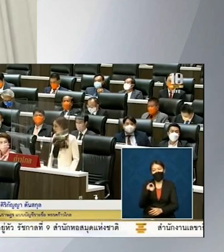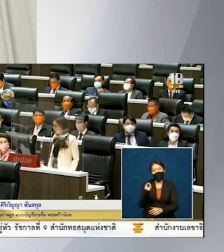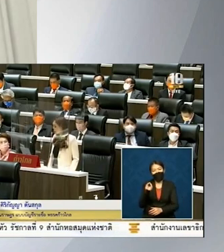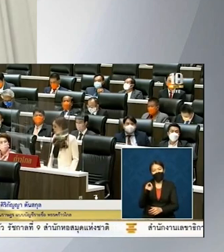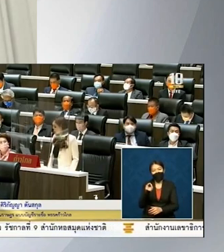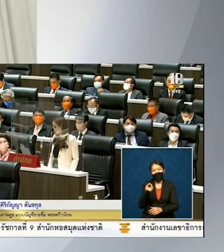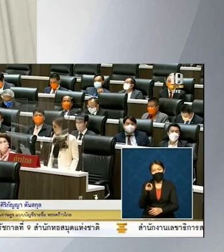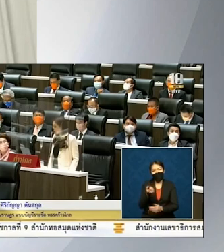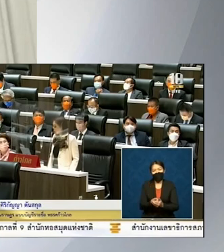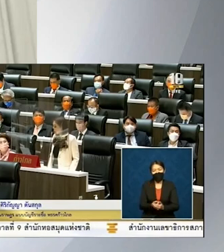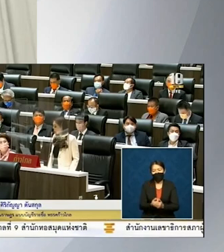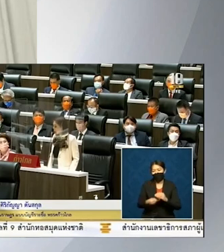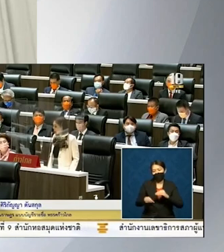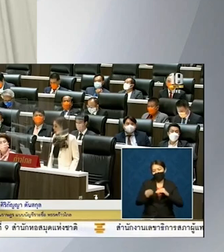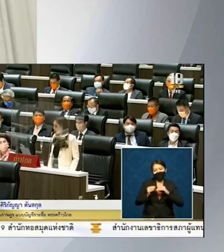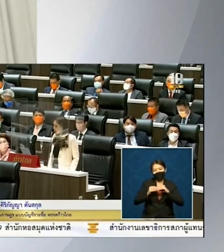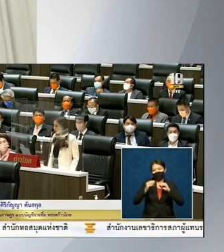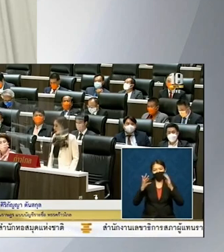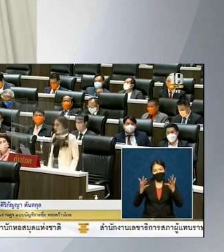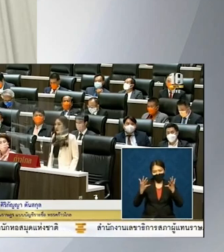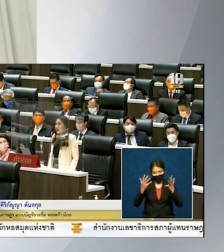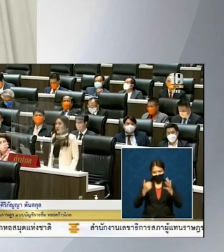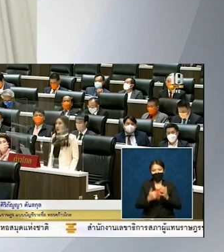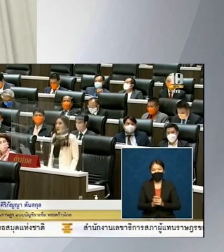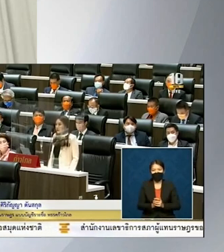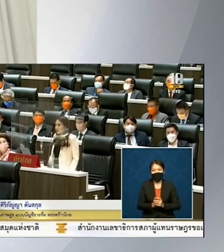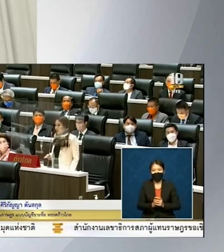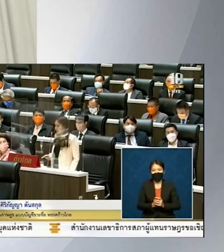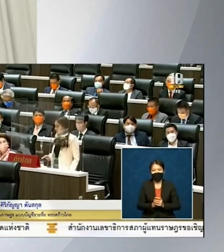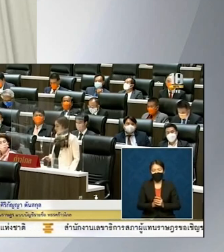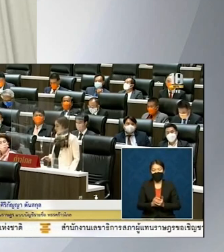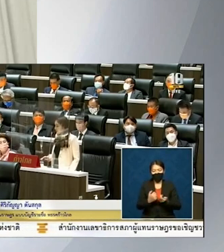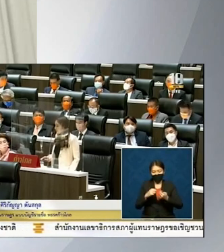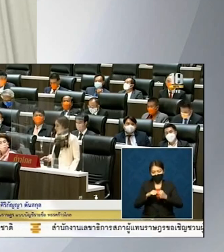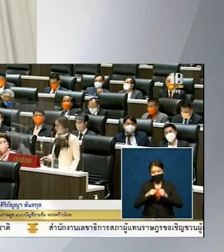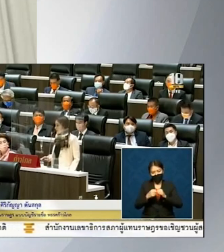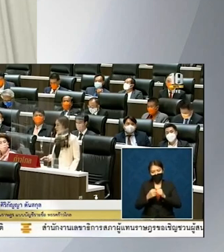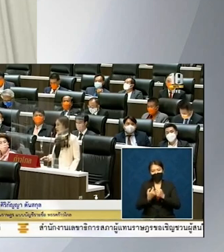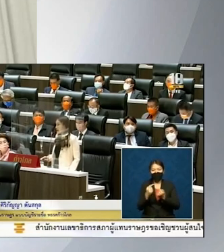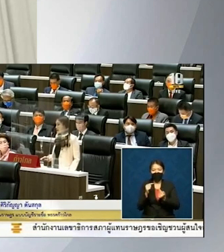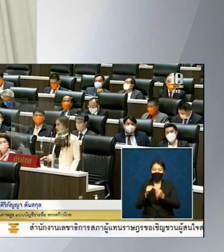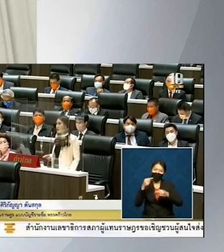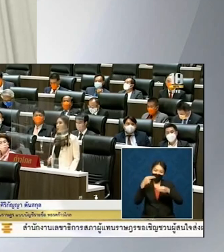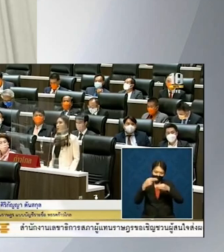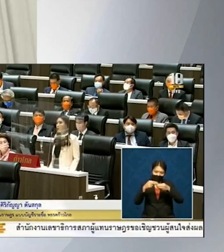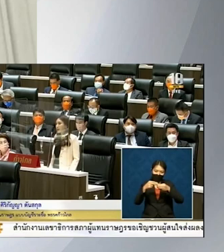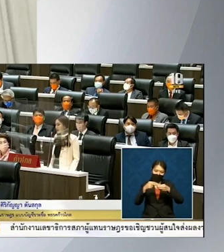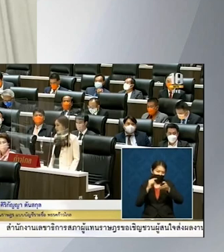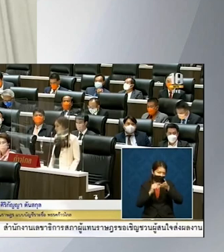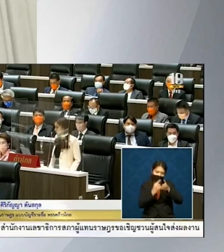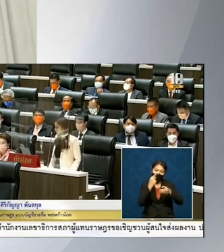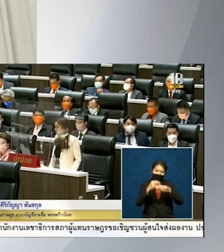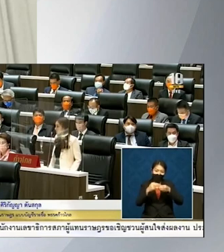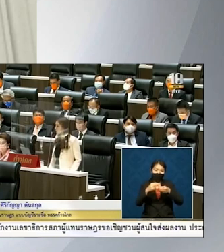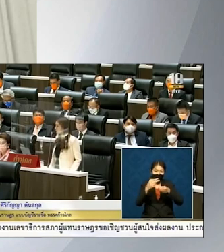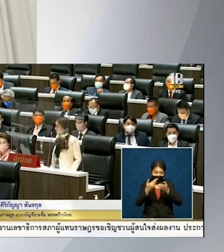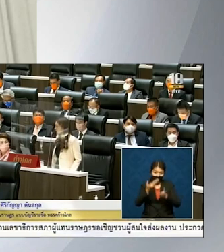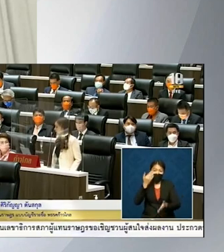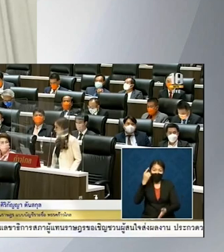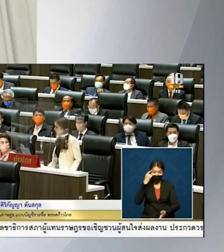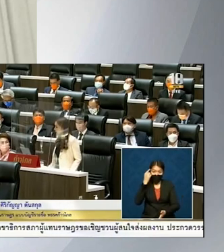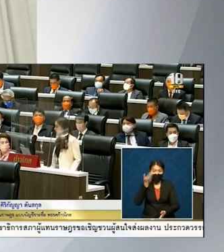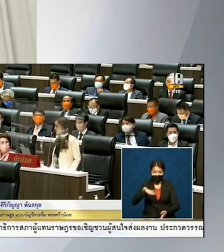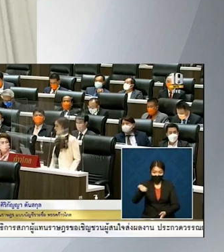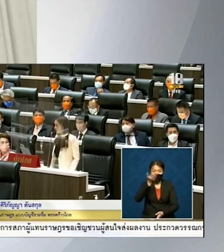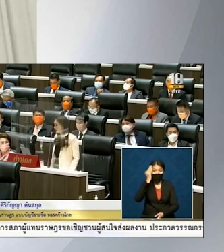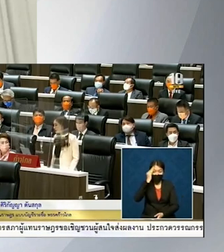นในครั้งนี้ด้วยนะคะเราเองเนี่ยก็พยายามที่จะชั่งน้ำหนักเหมือนกันเพราะว่าเนี่ยมันก็เป็นการอภิปรายทั่วไปแบบไม่ลงม